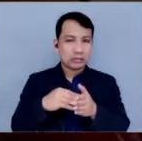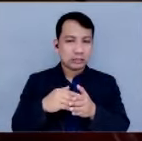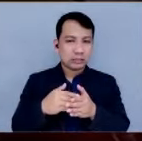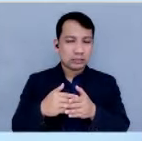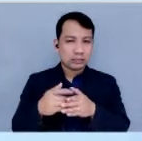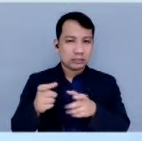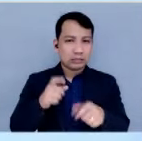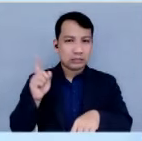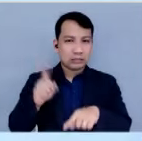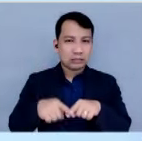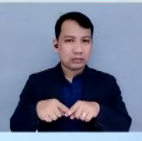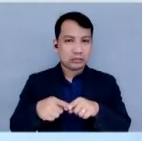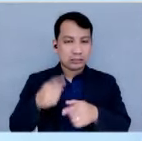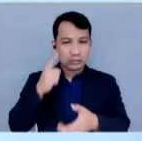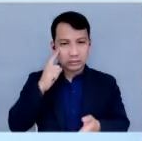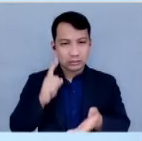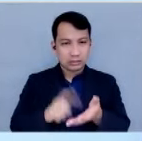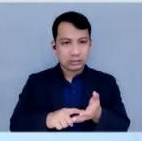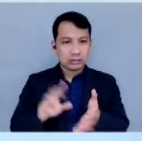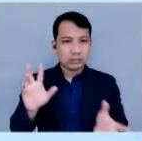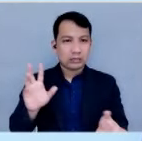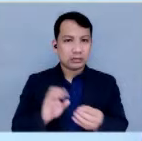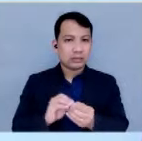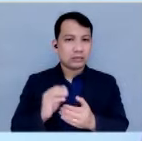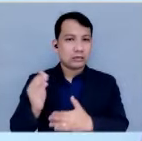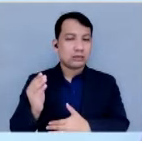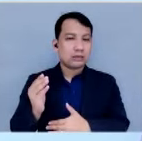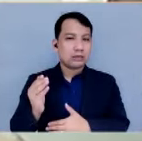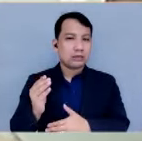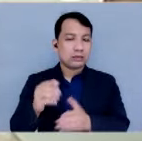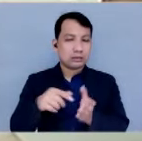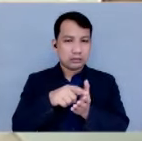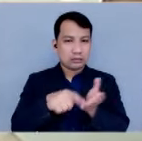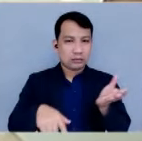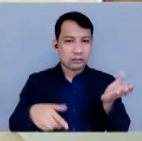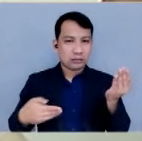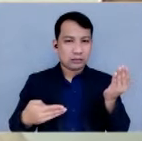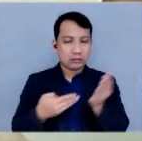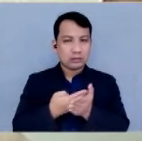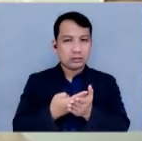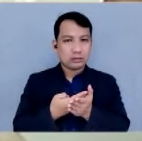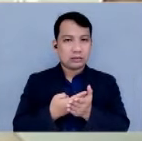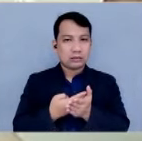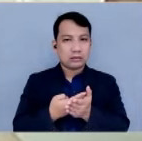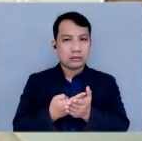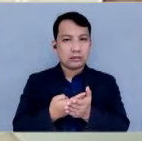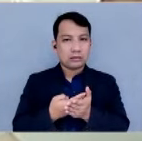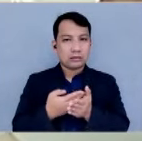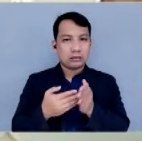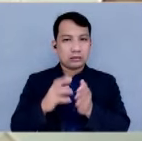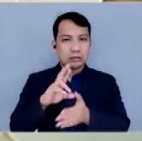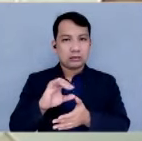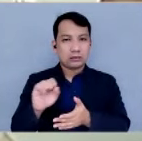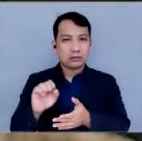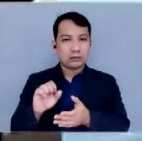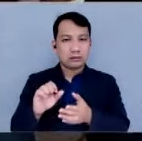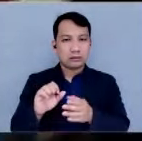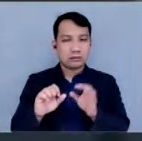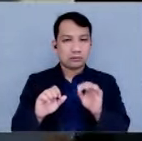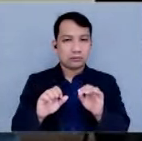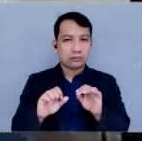siya mag-recognize ng balota. Dapat kasi talaga doon i-reboot mo yan. Papatayin mo, bubuksan mo